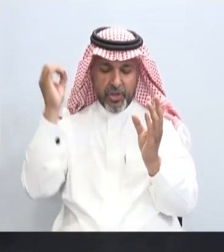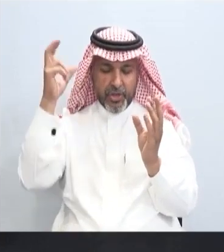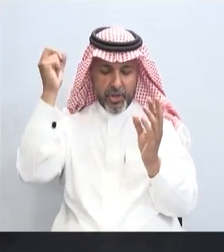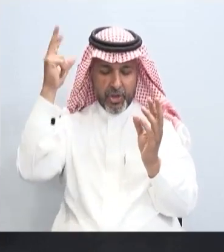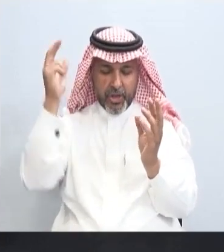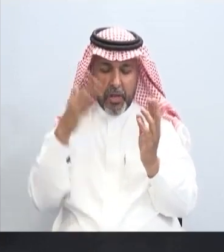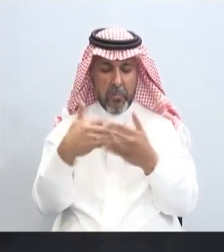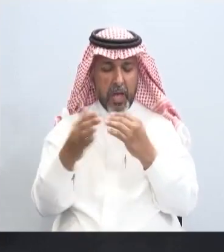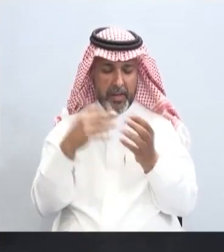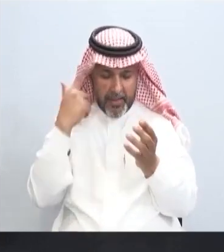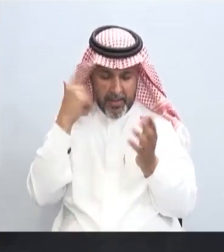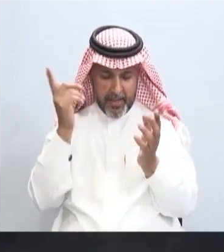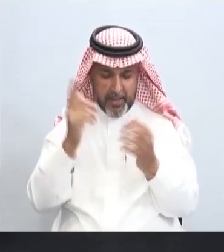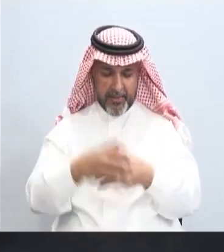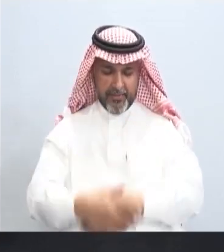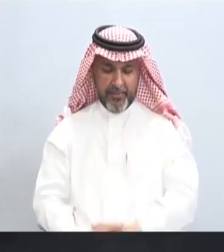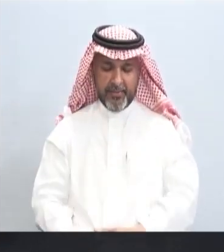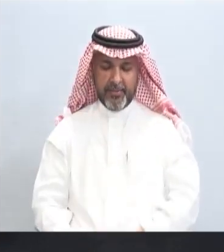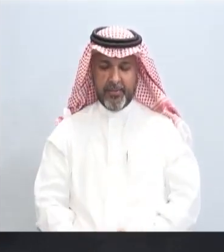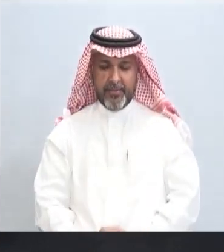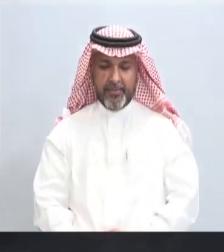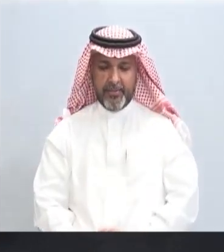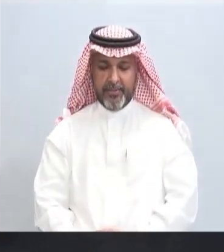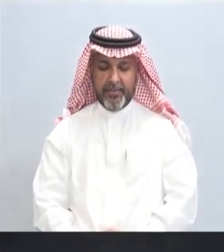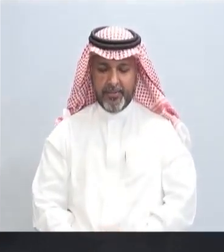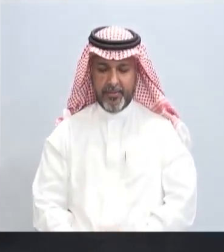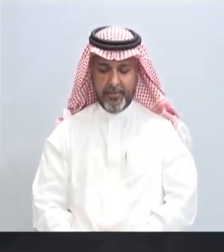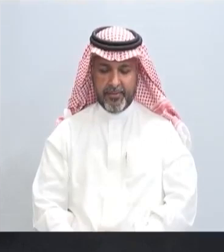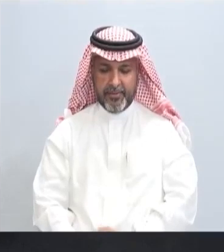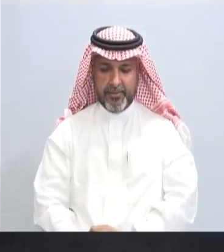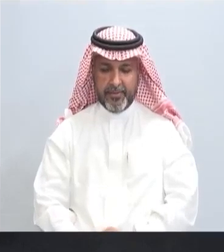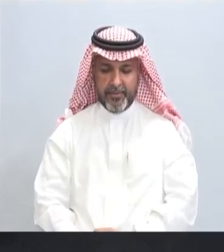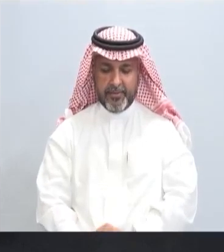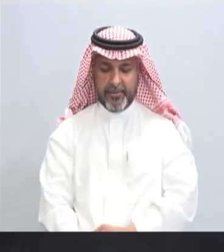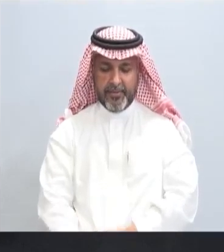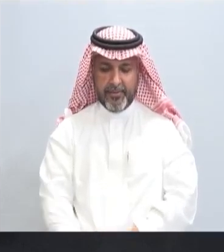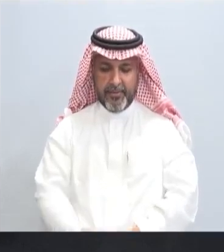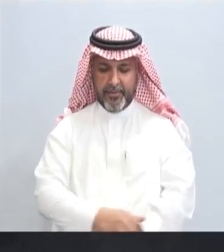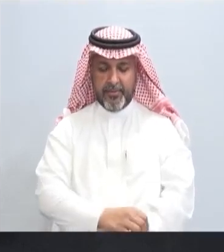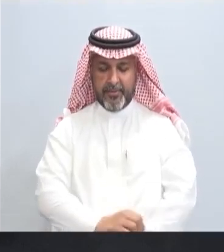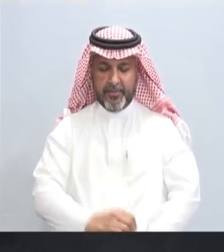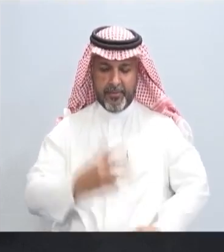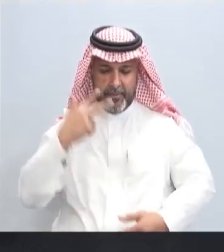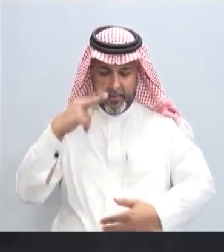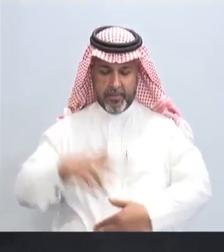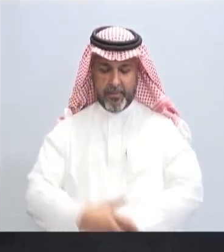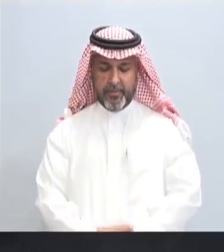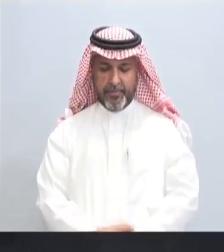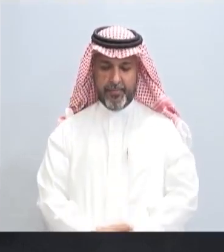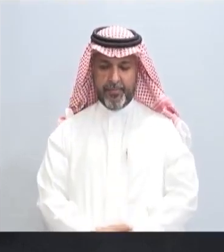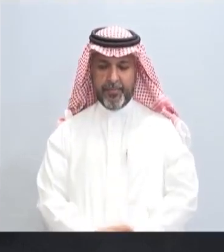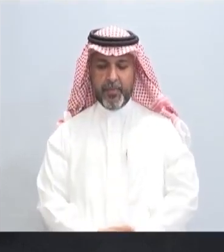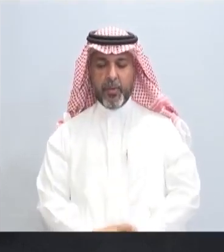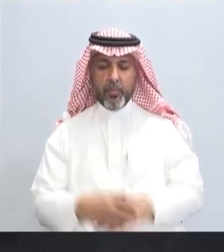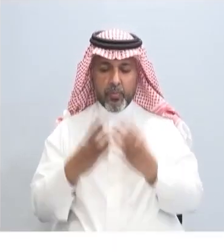فضاء العينه فانا 36 عنصر اختزلت في اربعه عناصر هي التي تحقق هذا الشرط الحين بشوف وين اللي